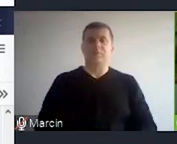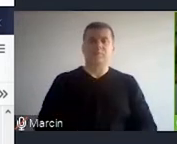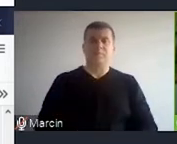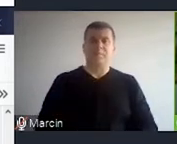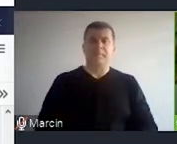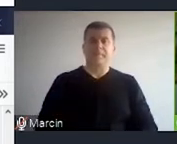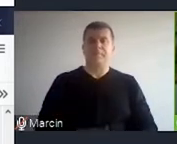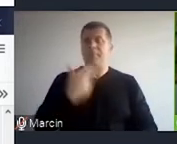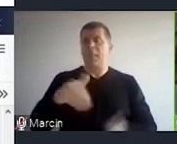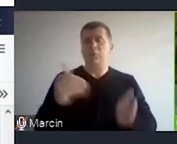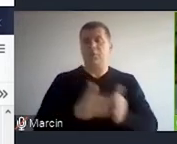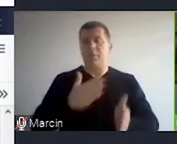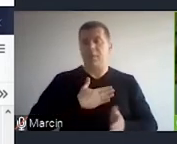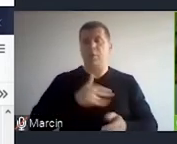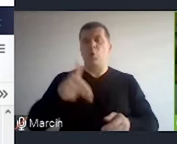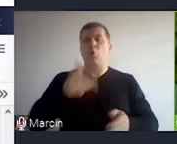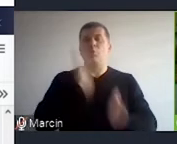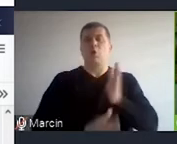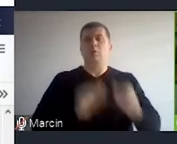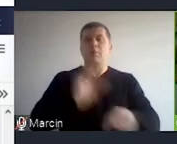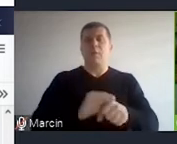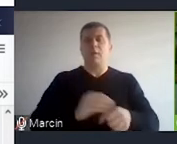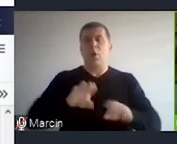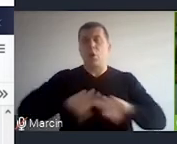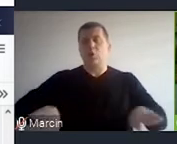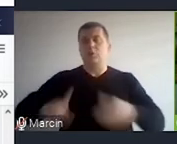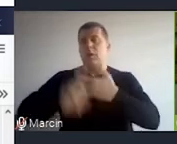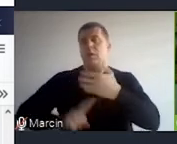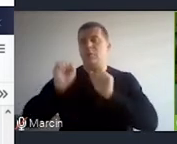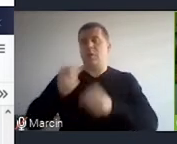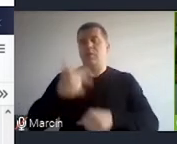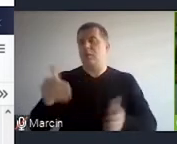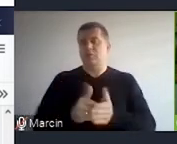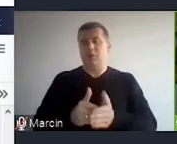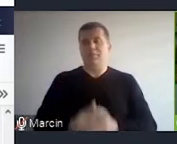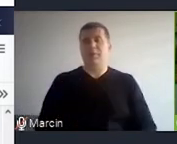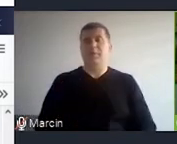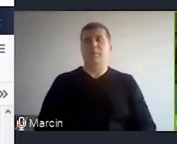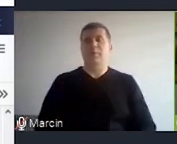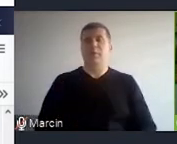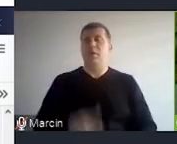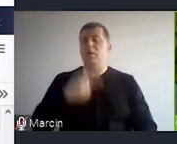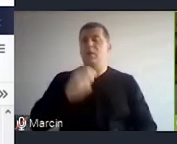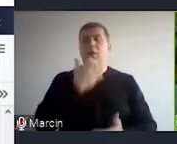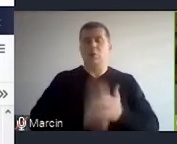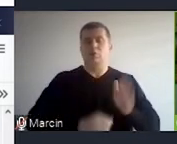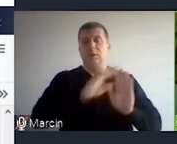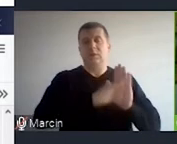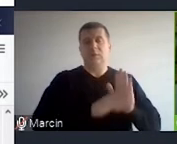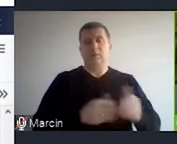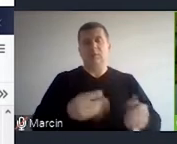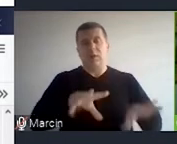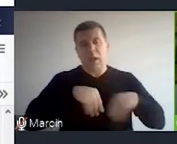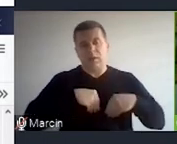Czyli nie trzeba mieć na uproszczoną metodę wyodrębnionego rachunku bankowego, nie stosuje się zasad